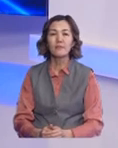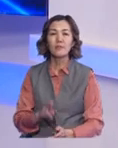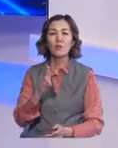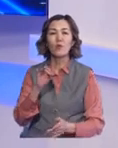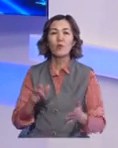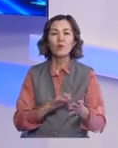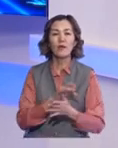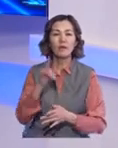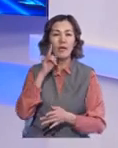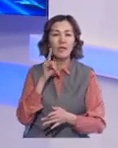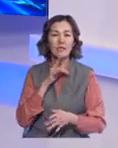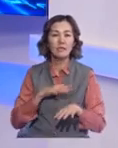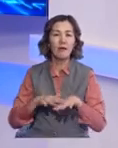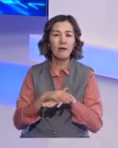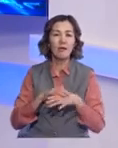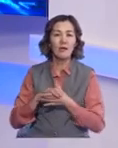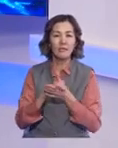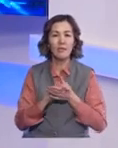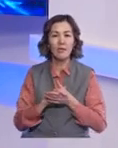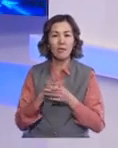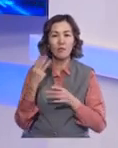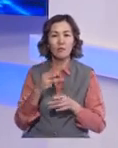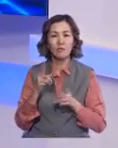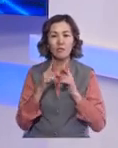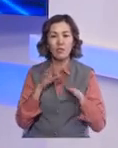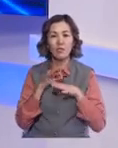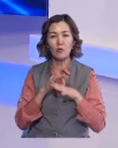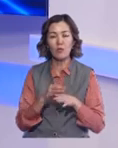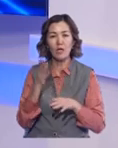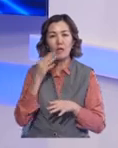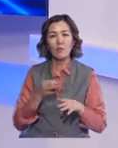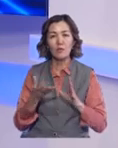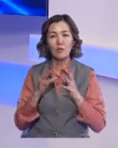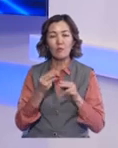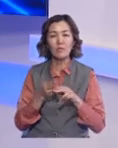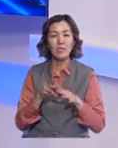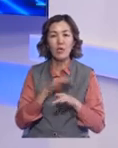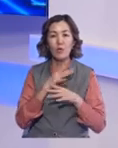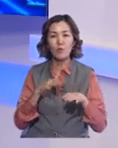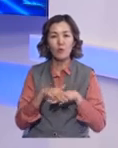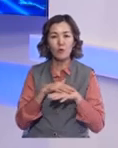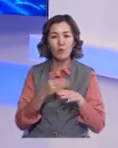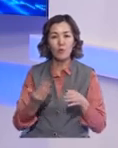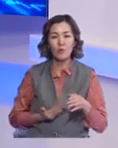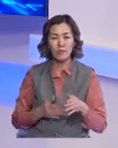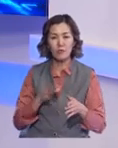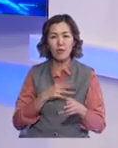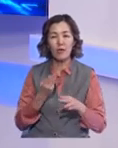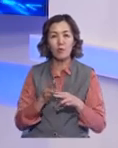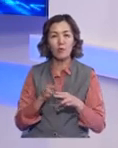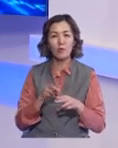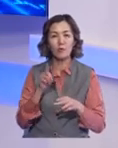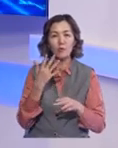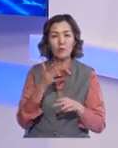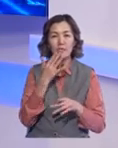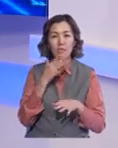Қонаевта Қазақстан халқы ассамблеясы кеңесінің кезекті 33-ші сессиясы өтті. Алматы облысы ең көп ұлтты облыстың бірі.